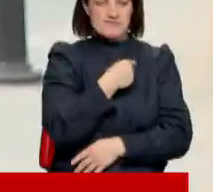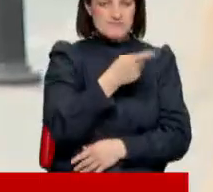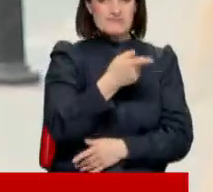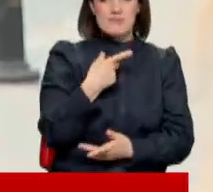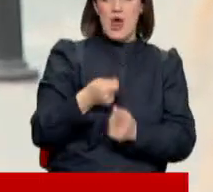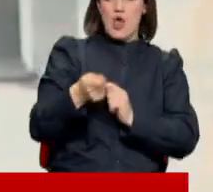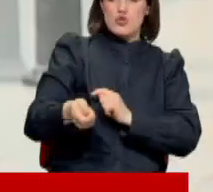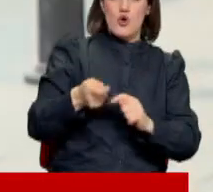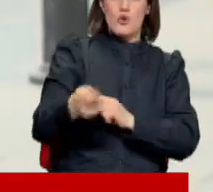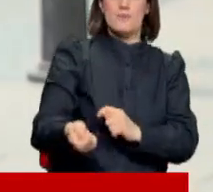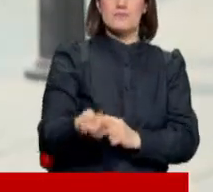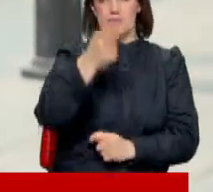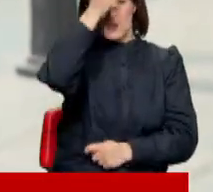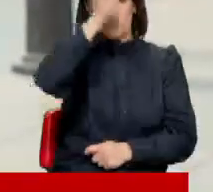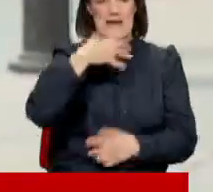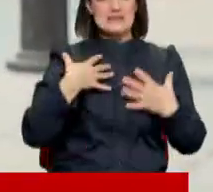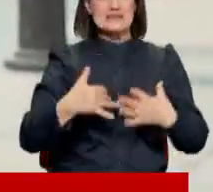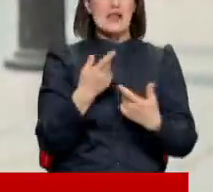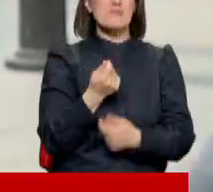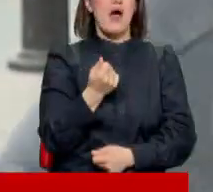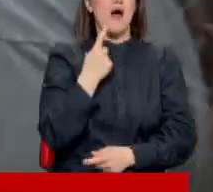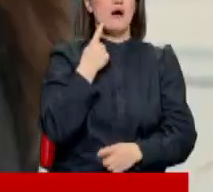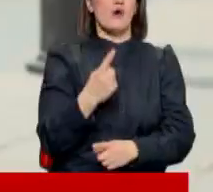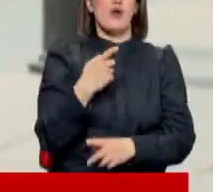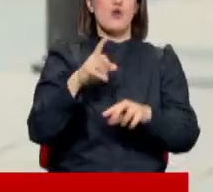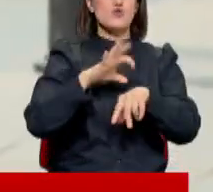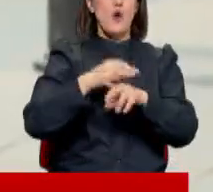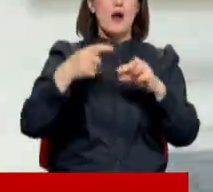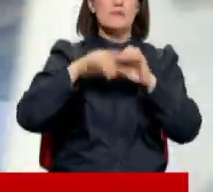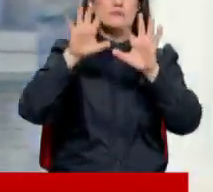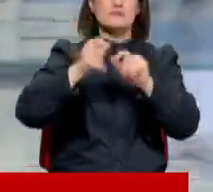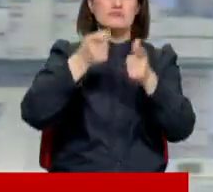alıyorum ve para ödüyoruz artık. Türkiye'de sağlık parayla ve doktorlara randevu alamıyorum.